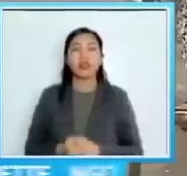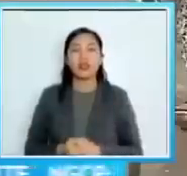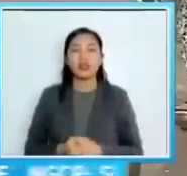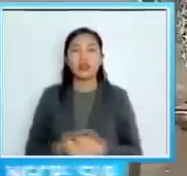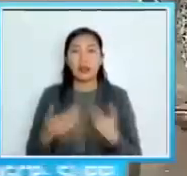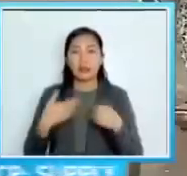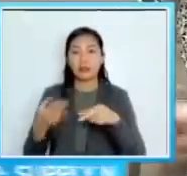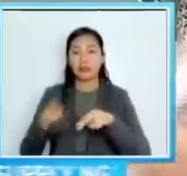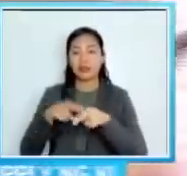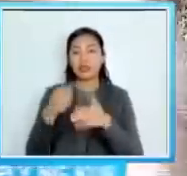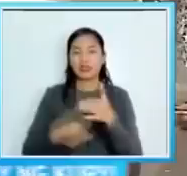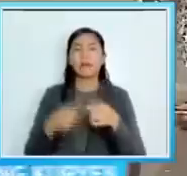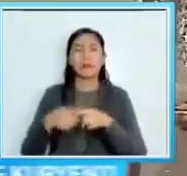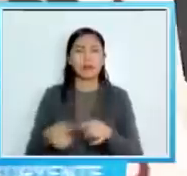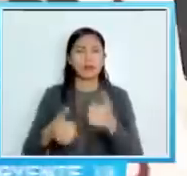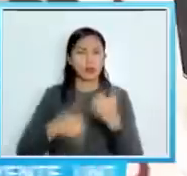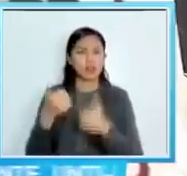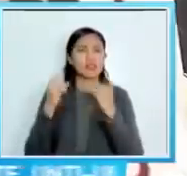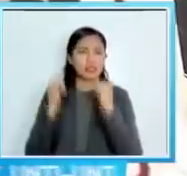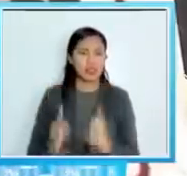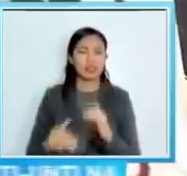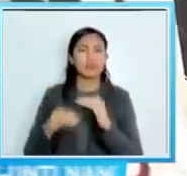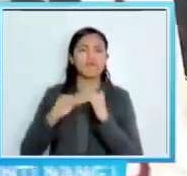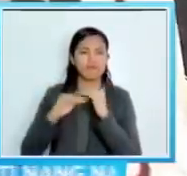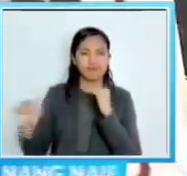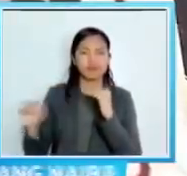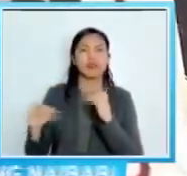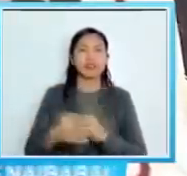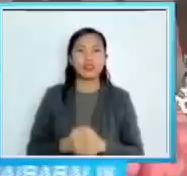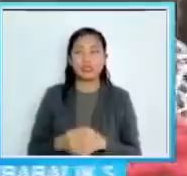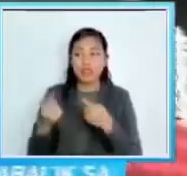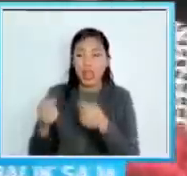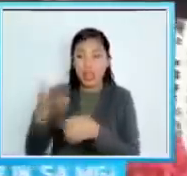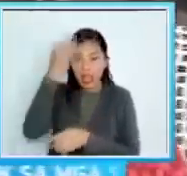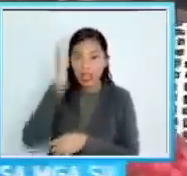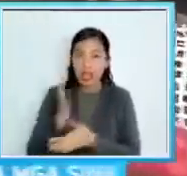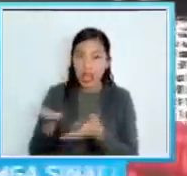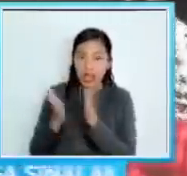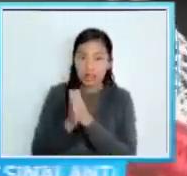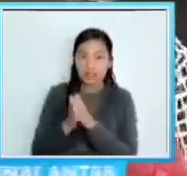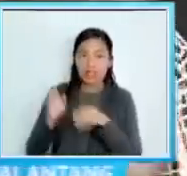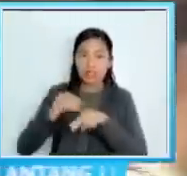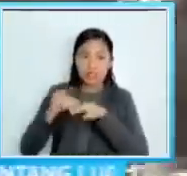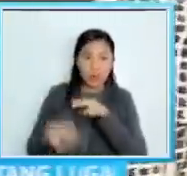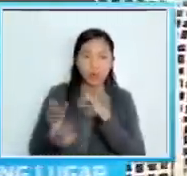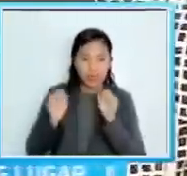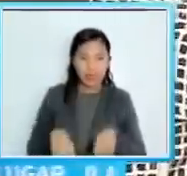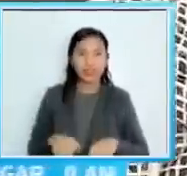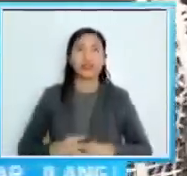daw ng dati. Depende na sa bangis ninyong tumawad para makamura pa kayong lalo sa mga bibilhin ninyo. Dahil ayon naman sa mga